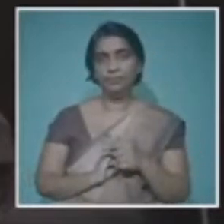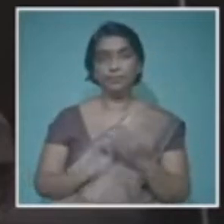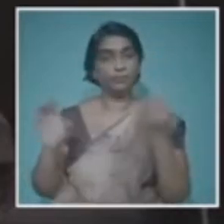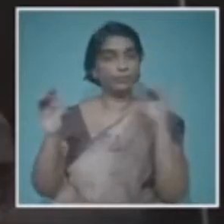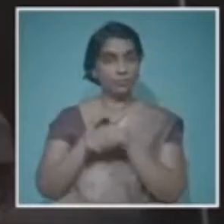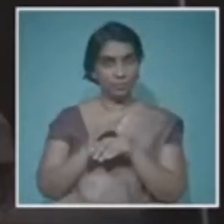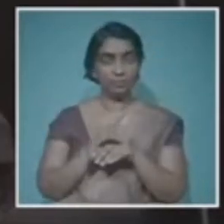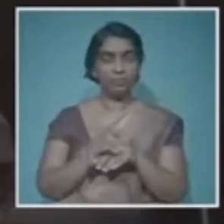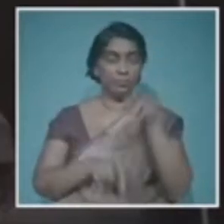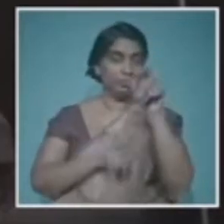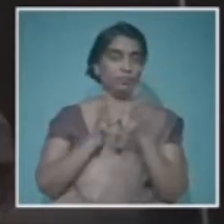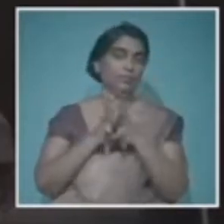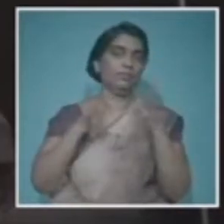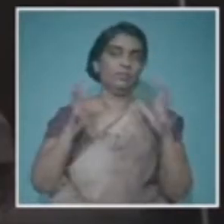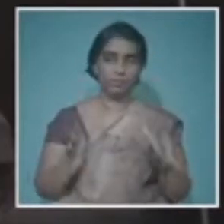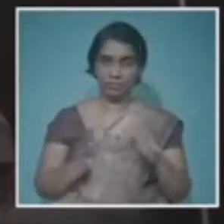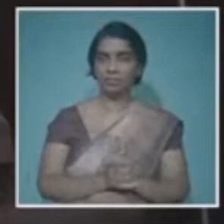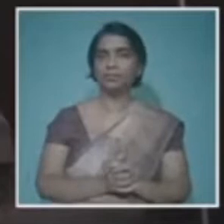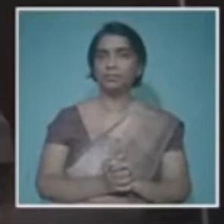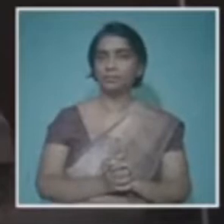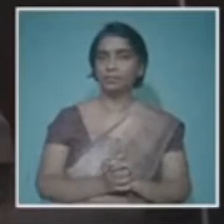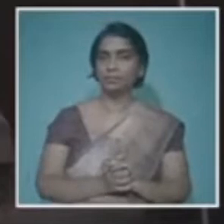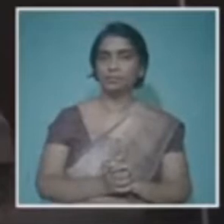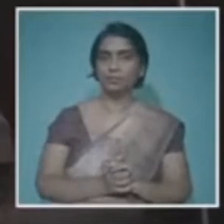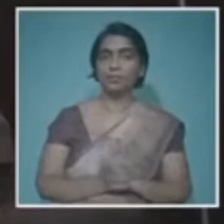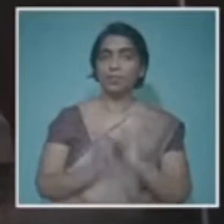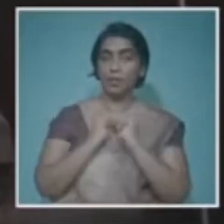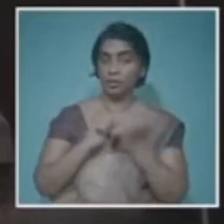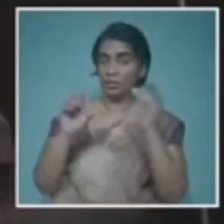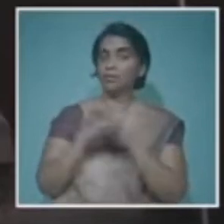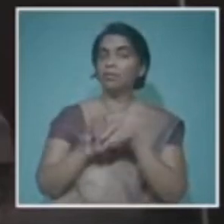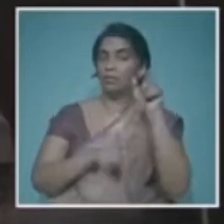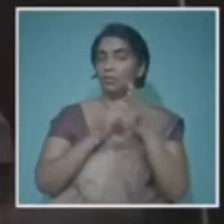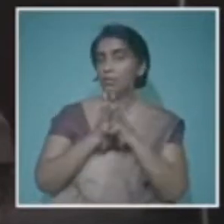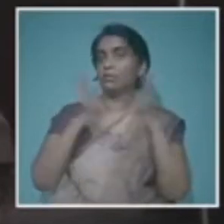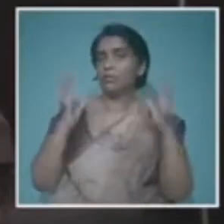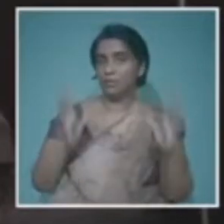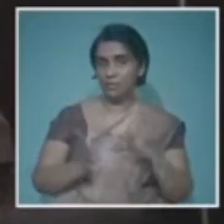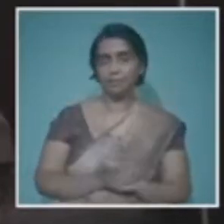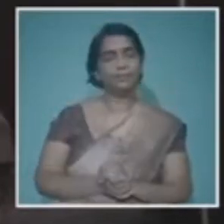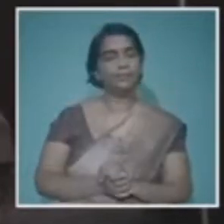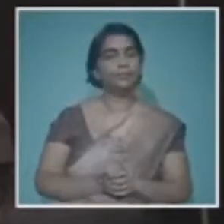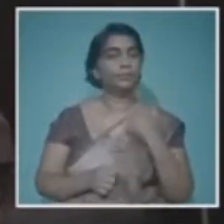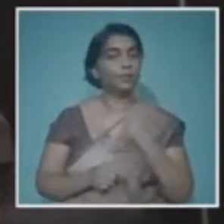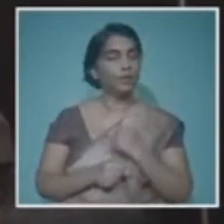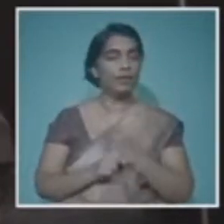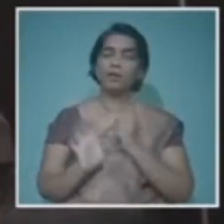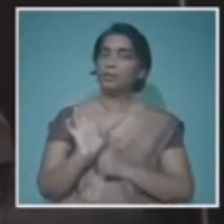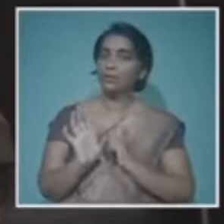බඳවා ගැනීමේ ධාරිතාවය වැඩි කිරීම. බඳවා ගැනීමේ ධාරිතාවය වැඩි කිරීම. ද රජයන්